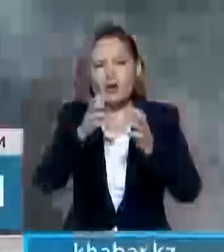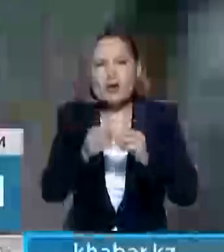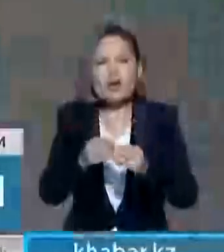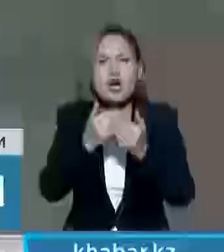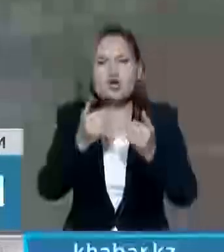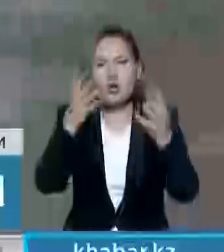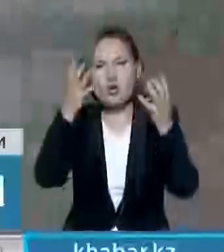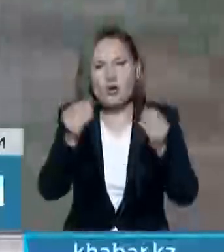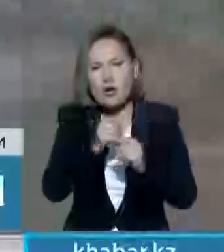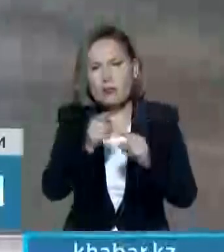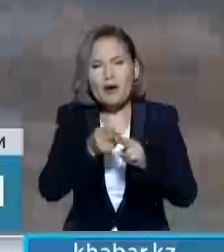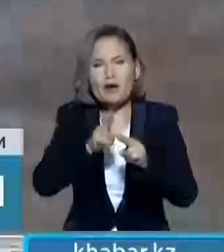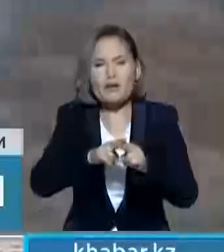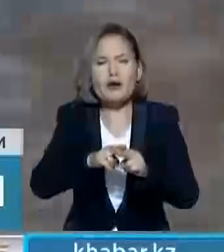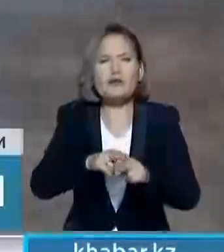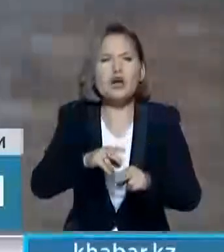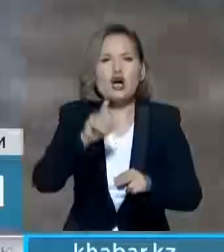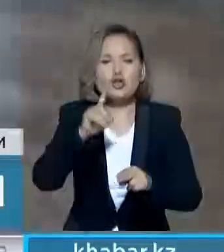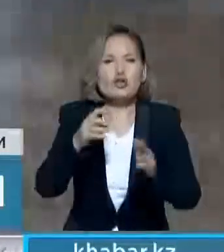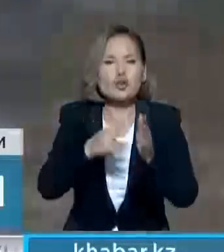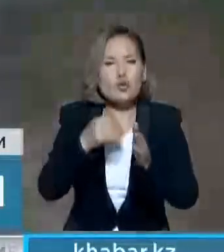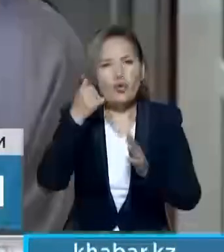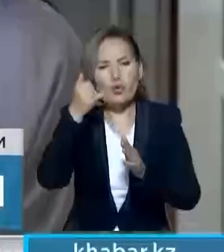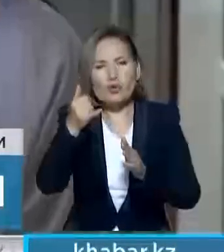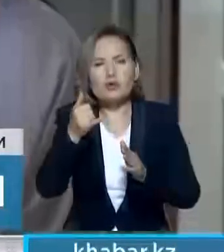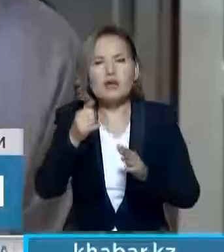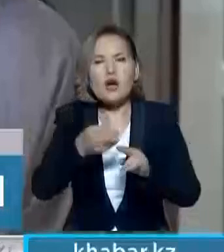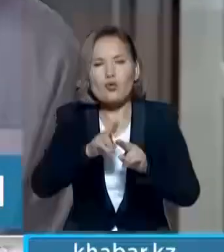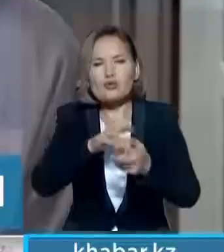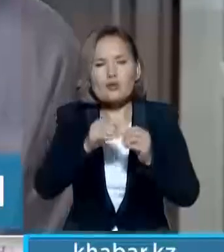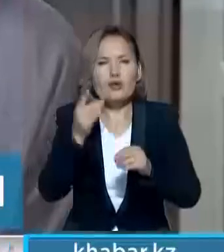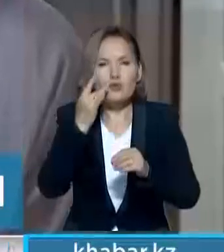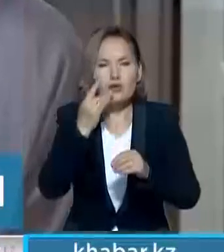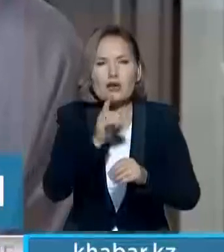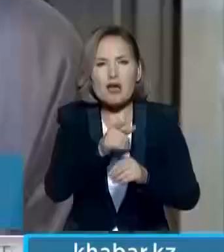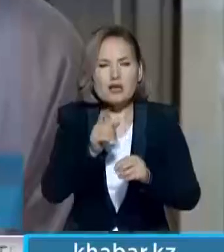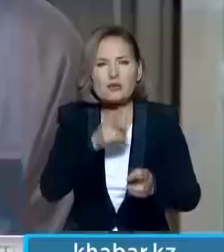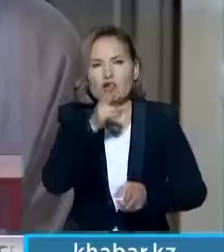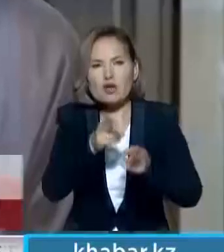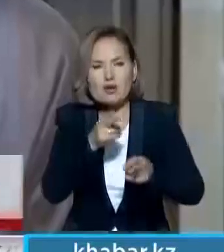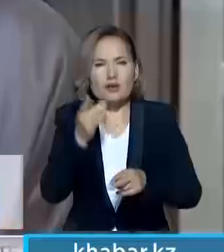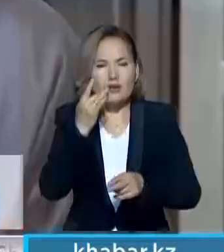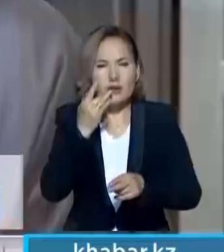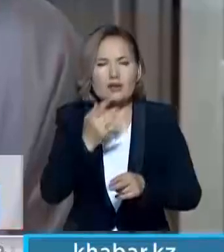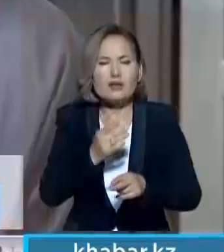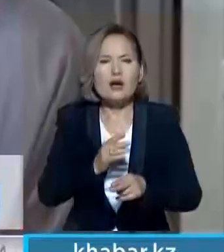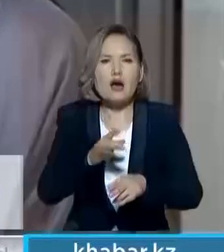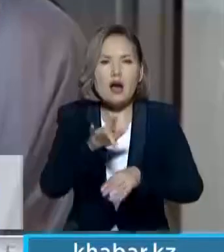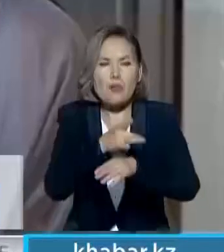Соңғы тәуліктің ішінде ай көмек қызметіне 70 қоңырау түскен. Коммуналдық қызметтер кешеден бері жұмыс істеп жатыр. Олар